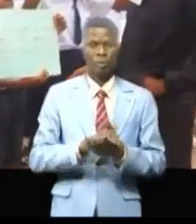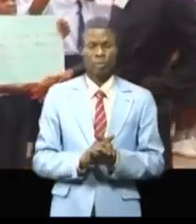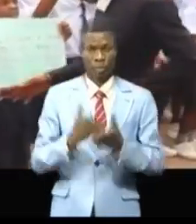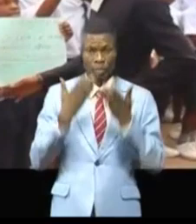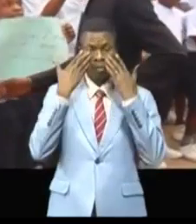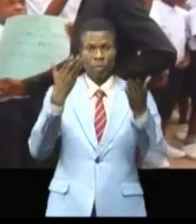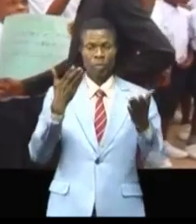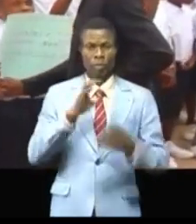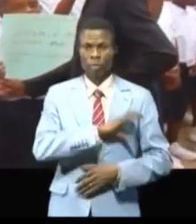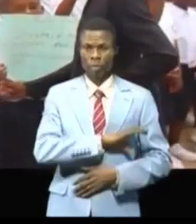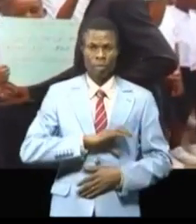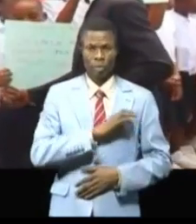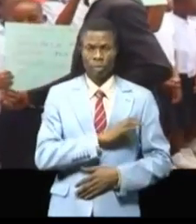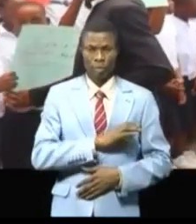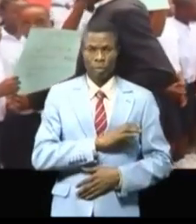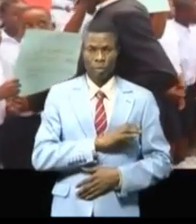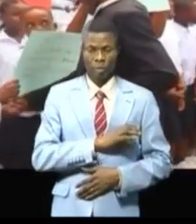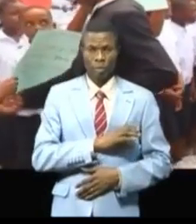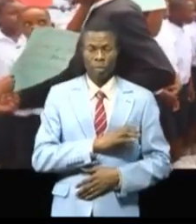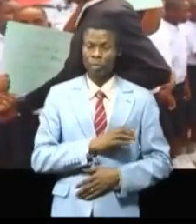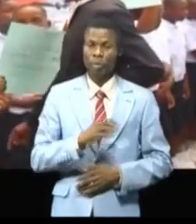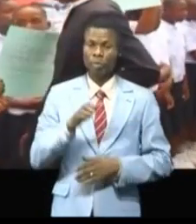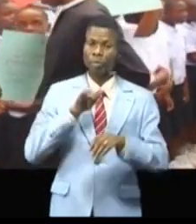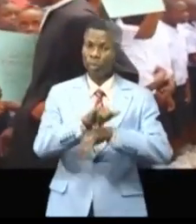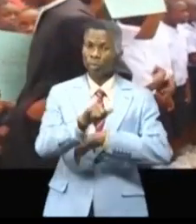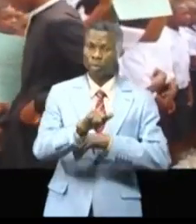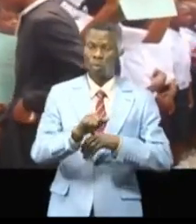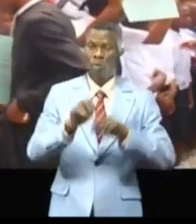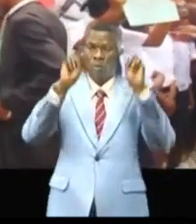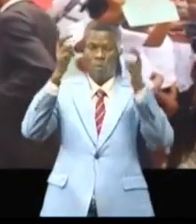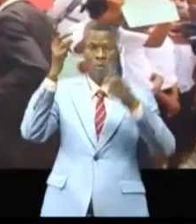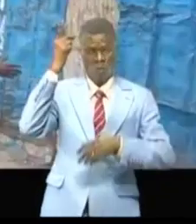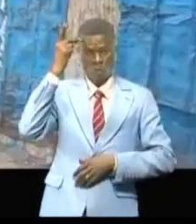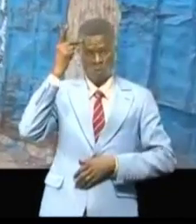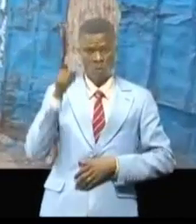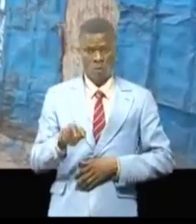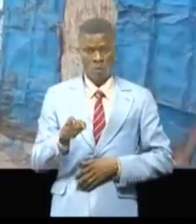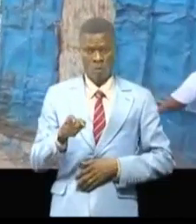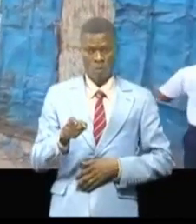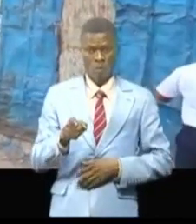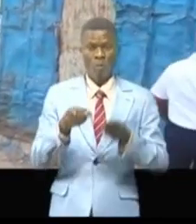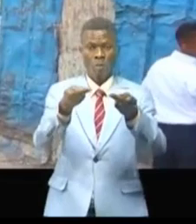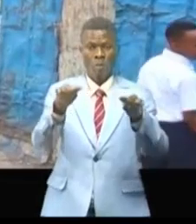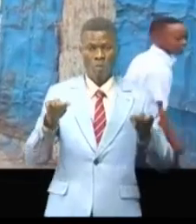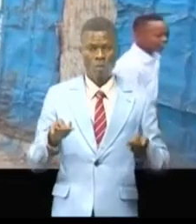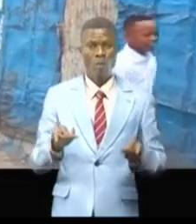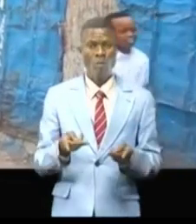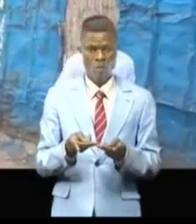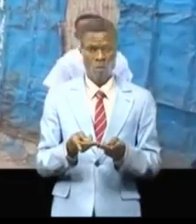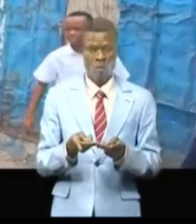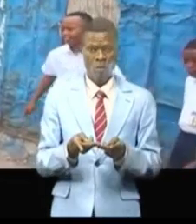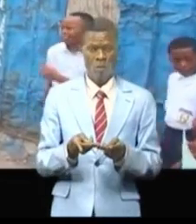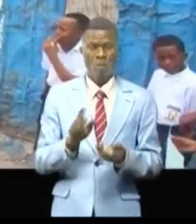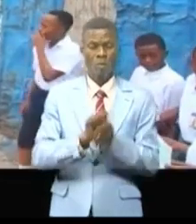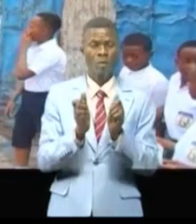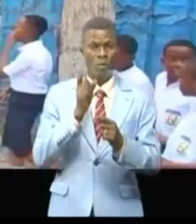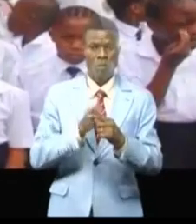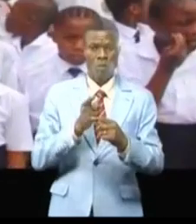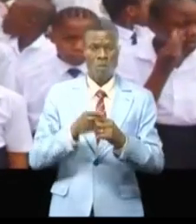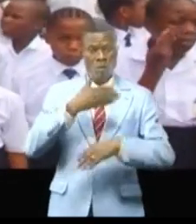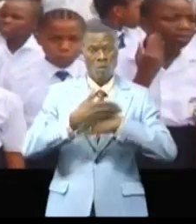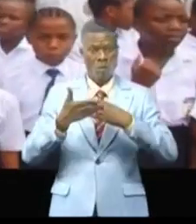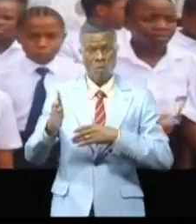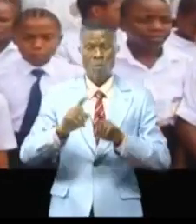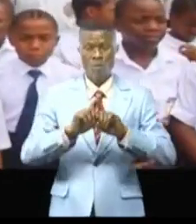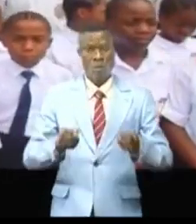Voici un comportement qui risque de nous faire croire que la ville-province de Kinshasa est un espace très réduit où il devient difficile d'aménager.